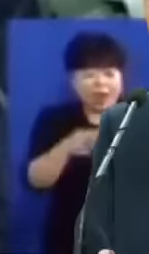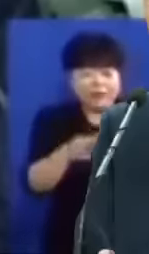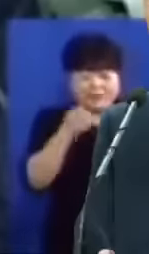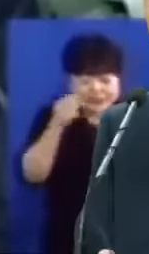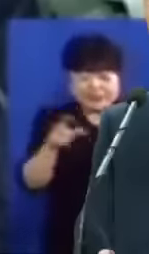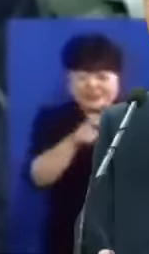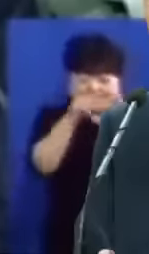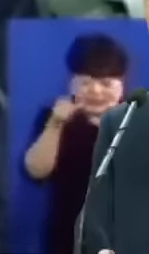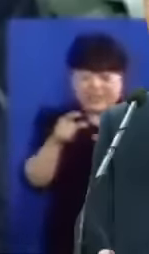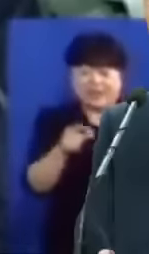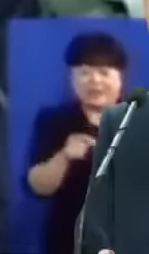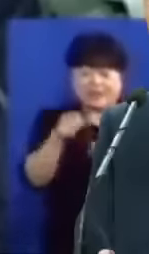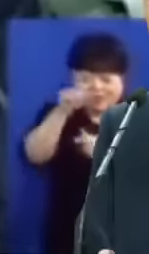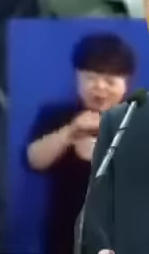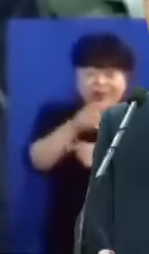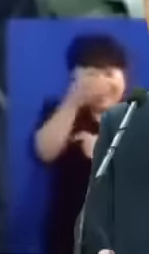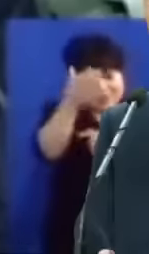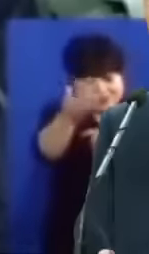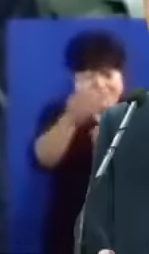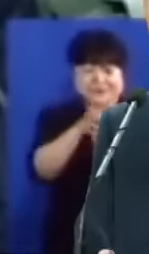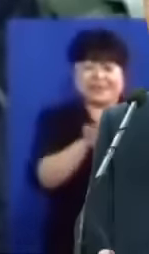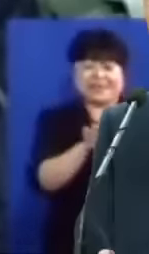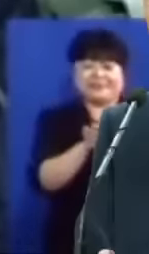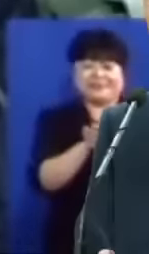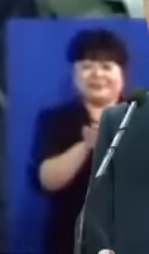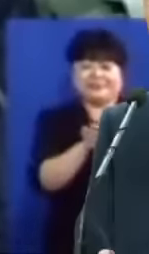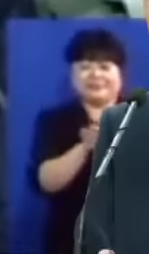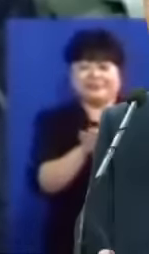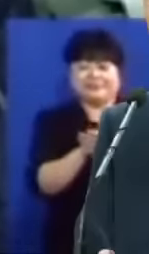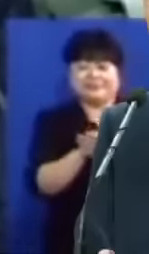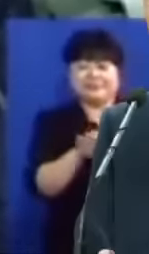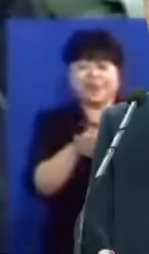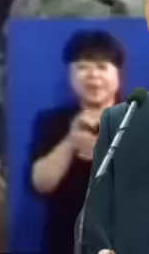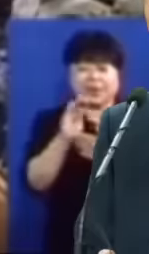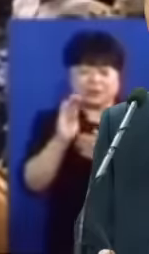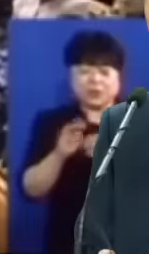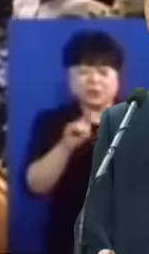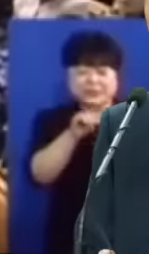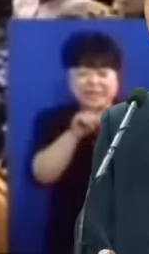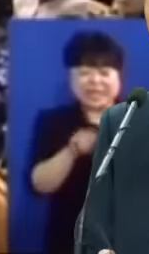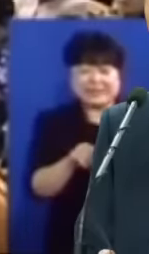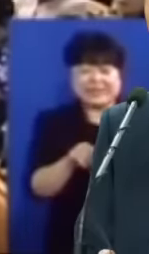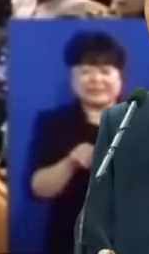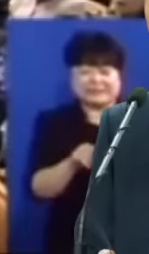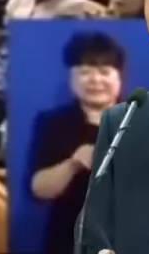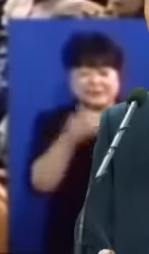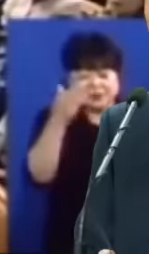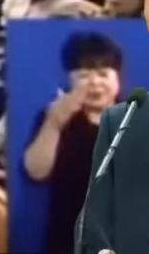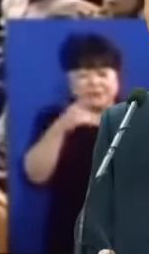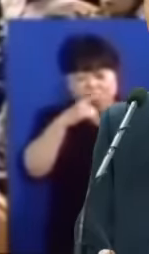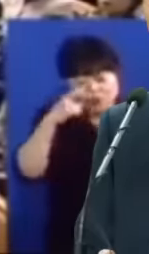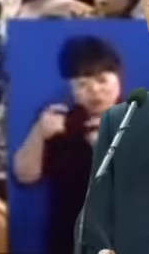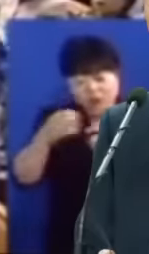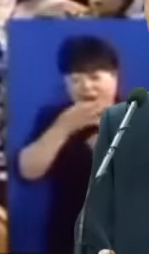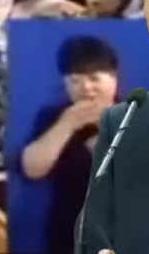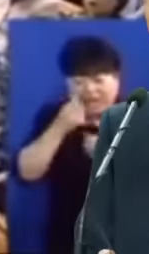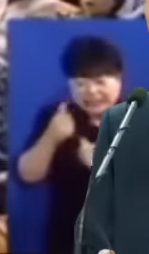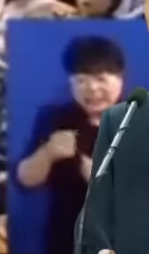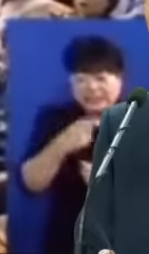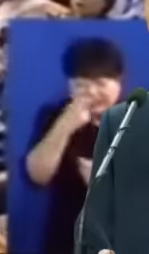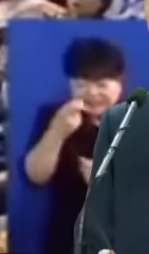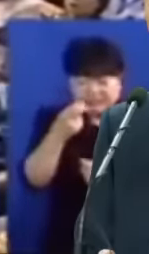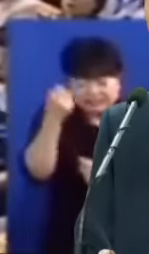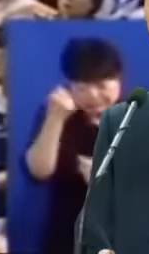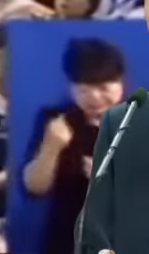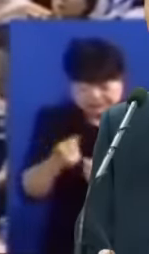새로운 삶을 허락해 주시는 것입니다. 에베소 4장 22절로 24절에 너희는 유혹의 욕심을 따라